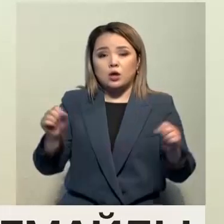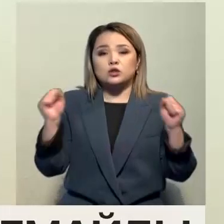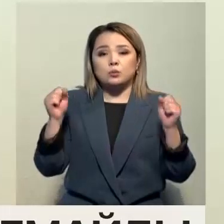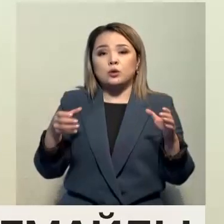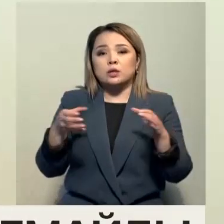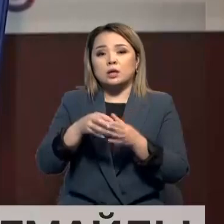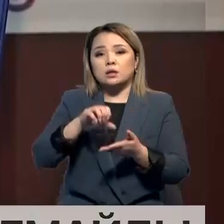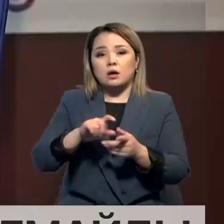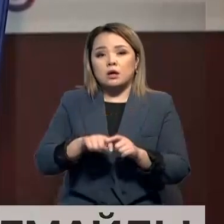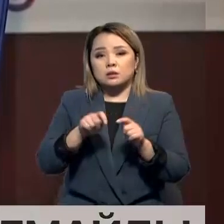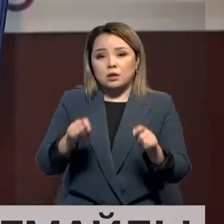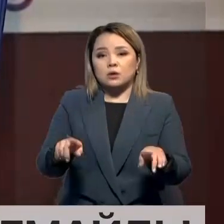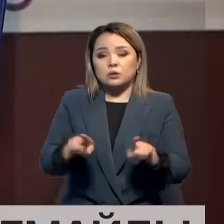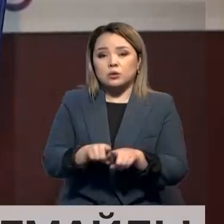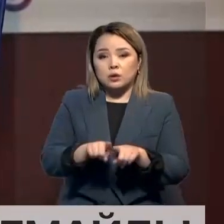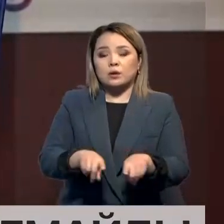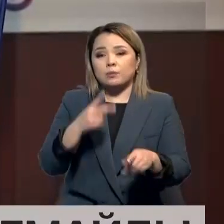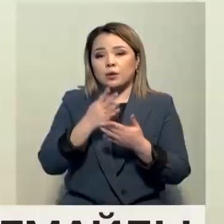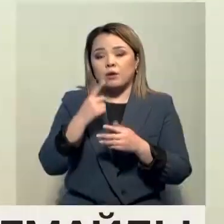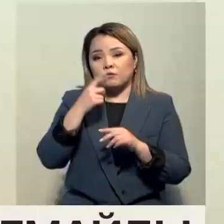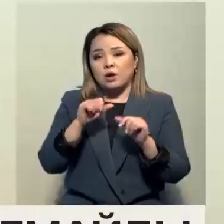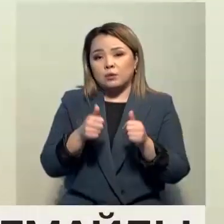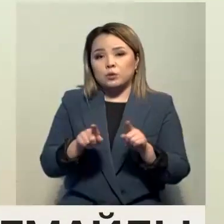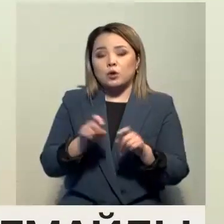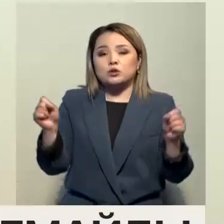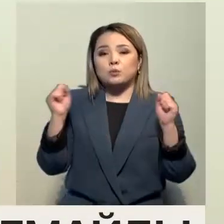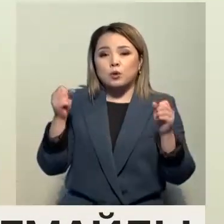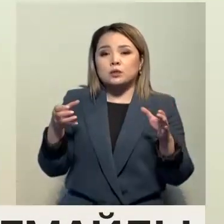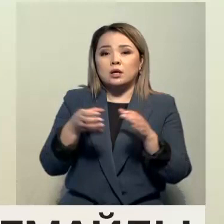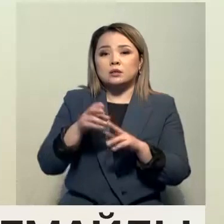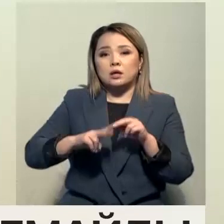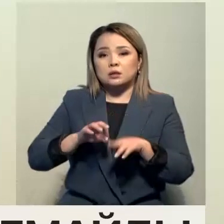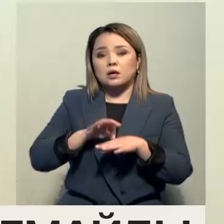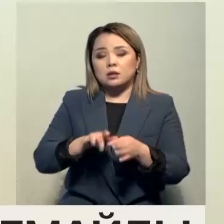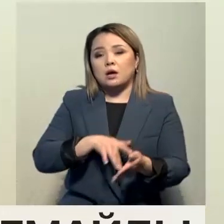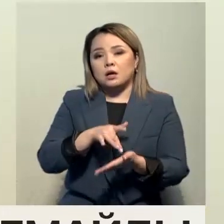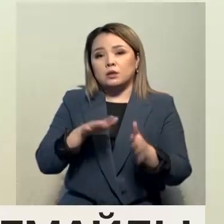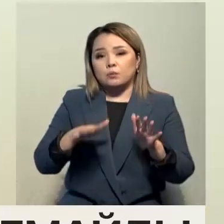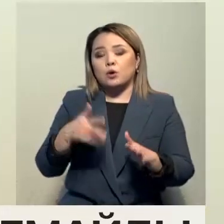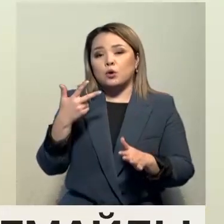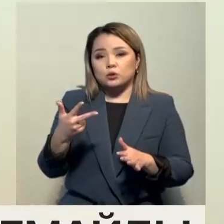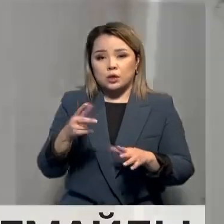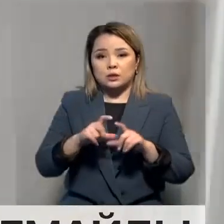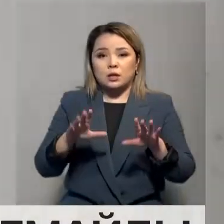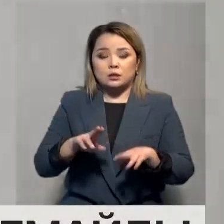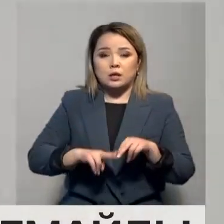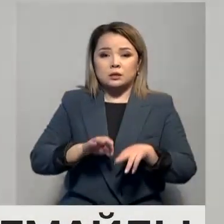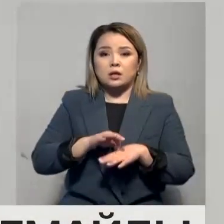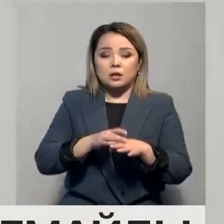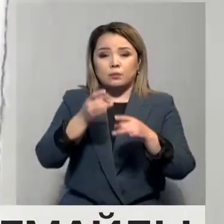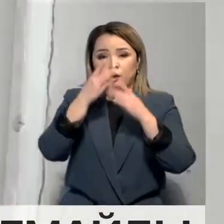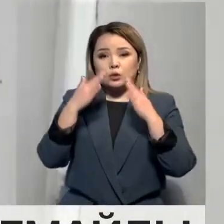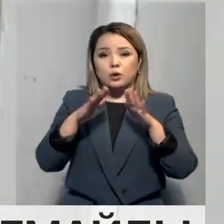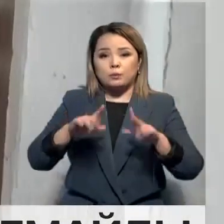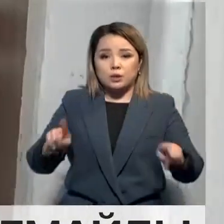салу, Ашутасты ауылына дәл сондай форматта спорт кешенін салу және де қалаға. Осы мінекей үш кешен сұрап отыр. Ал мәдениет